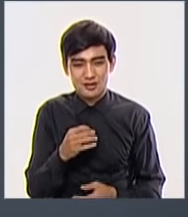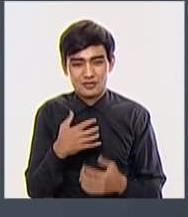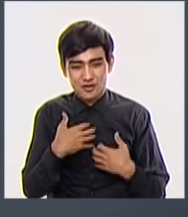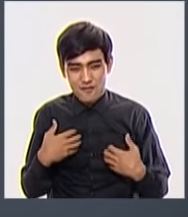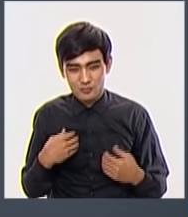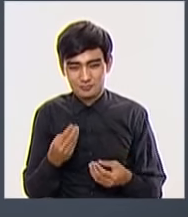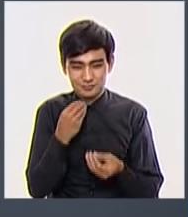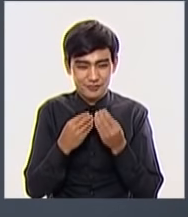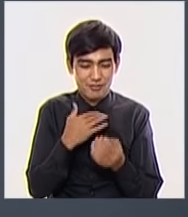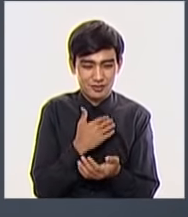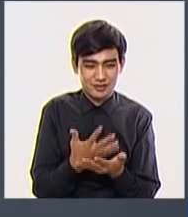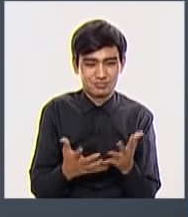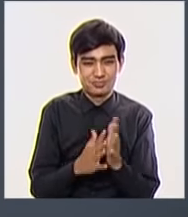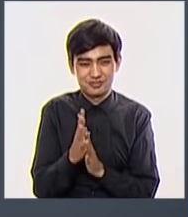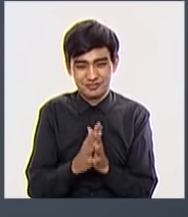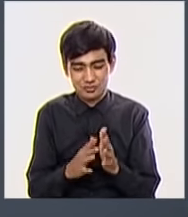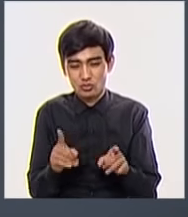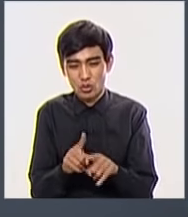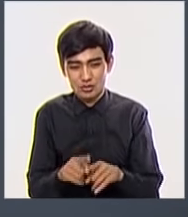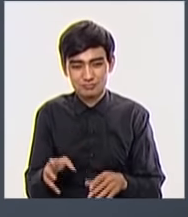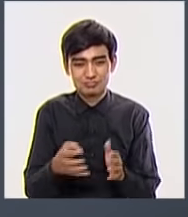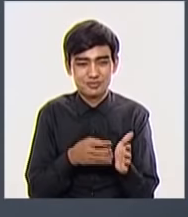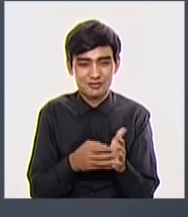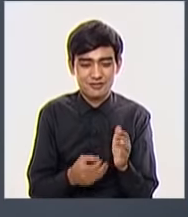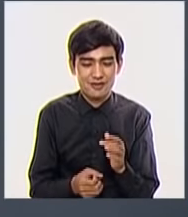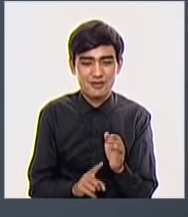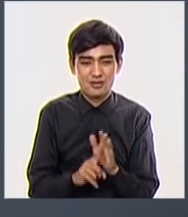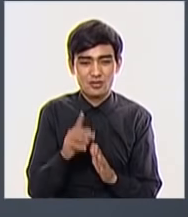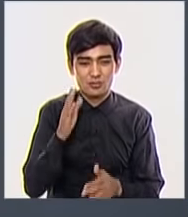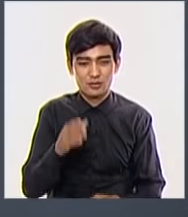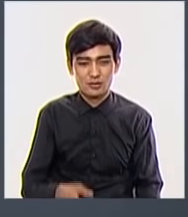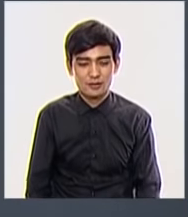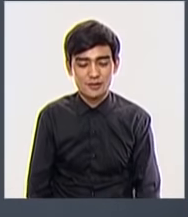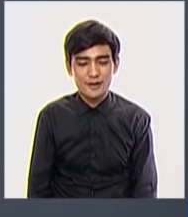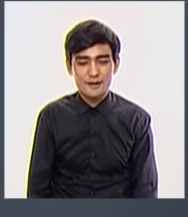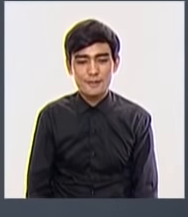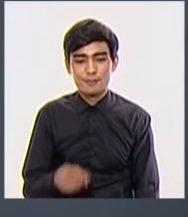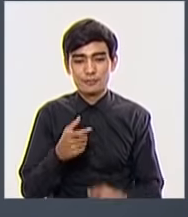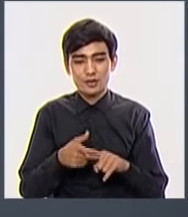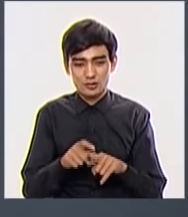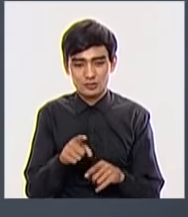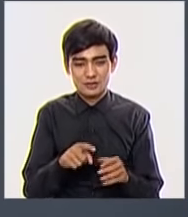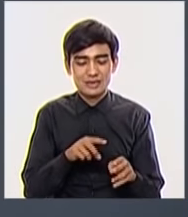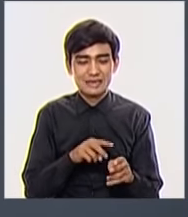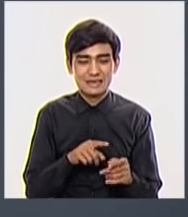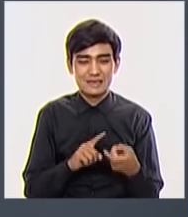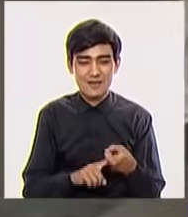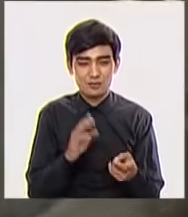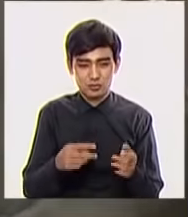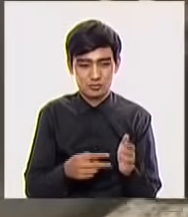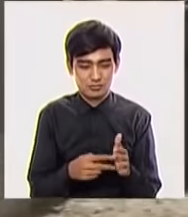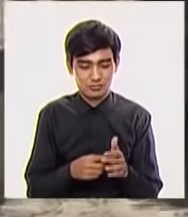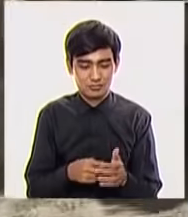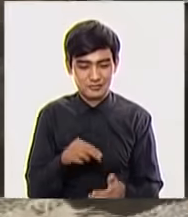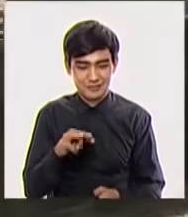животноводства, продукции растениеводства не будет достаточно для внутреннего потребления. Это, безусловно, скажется на росте цен.